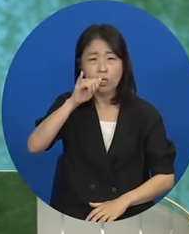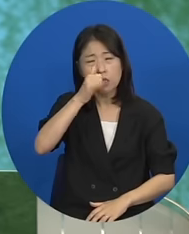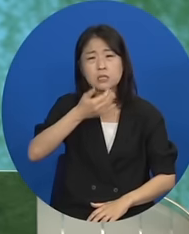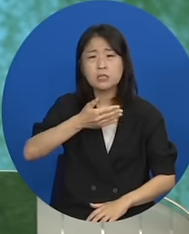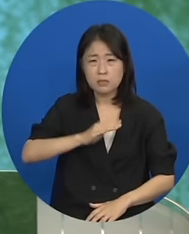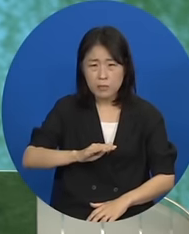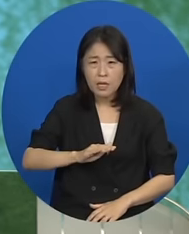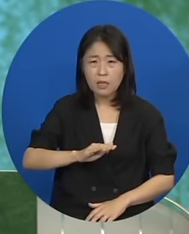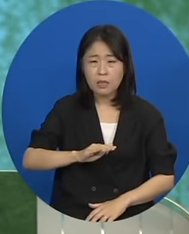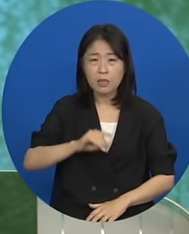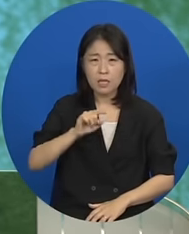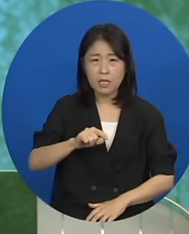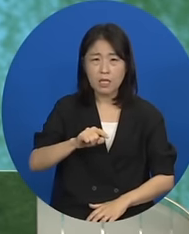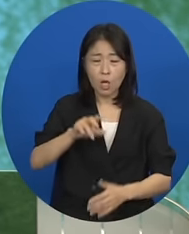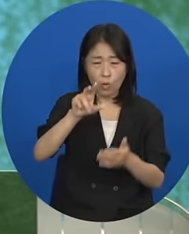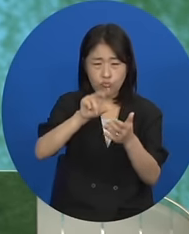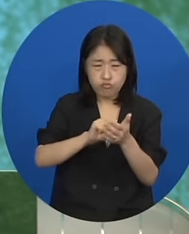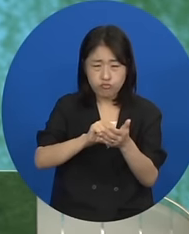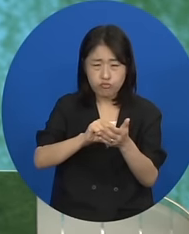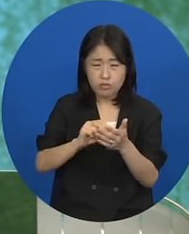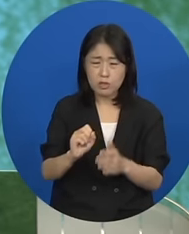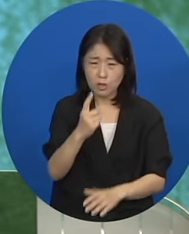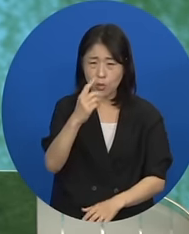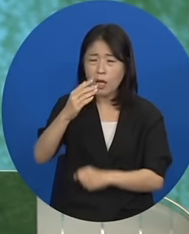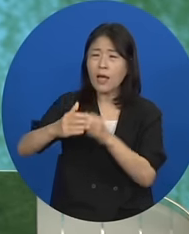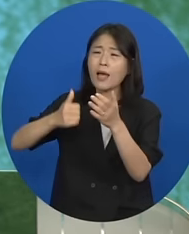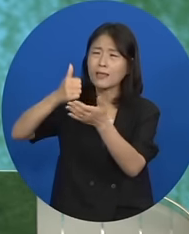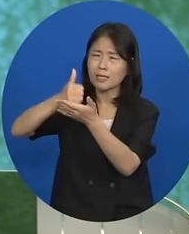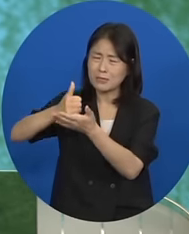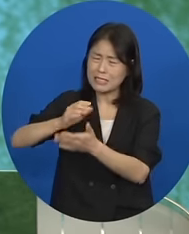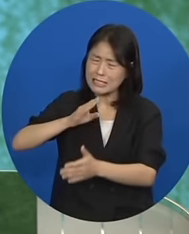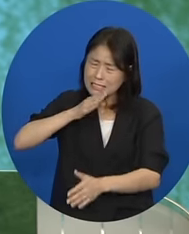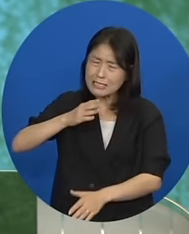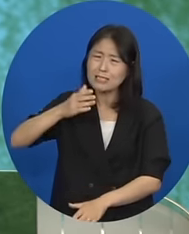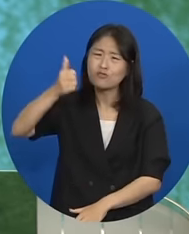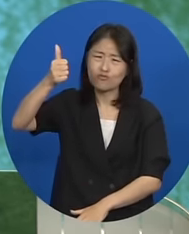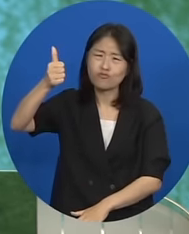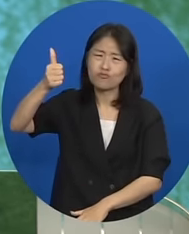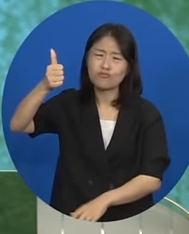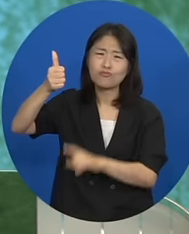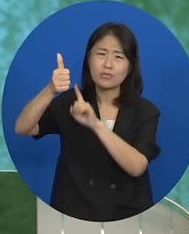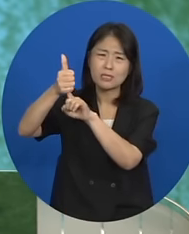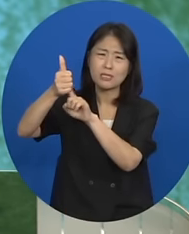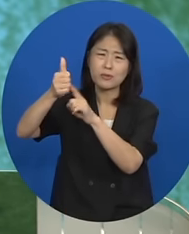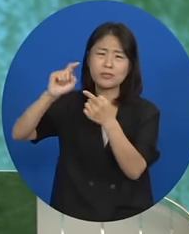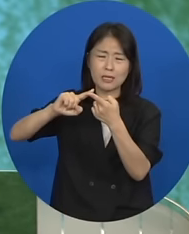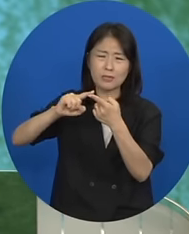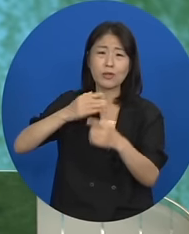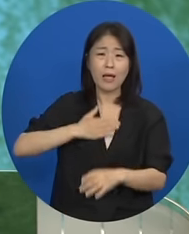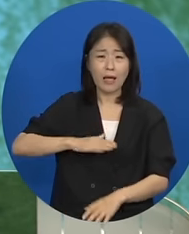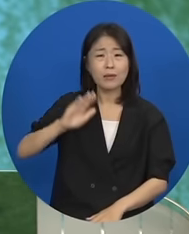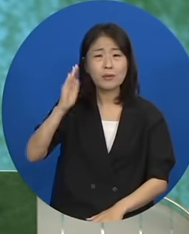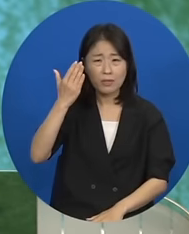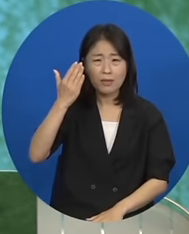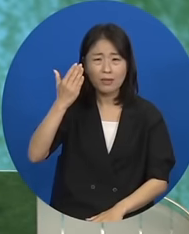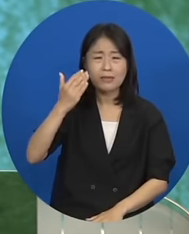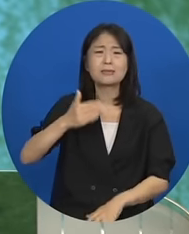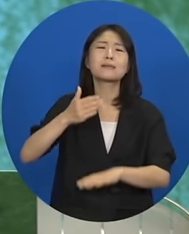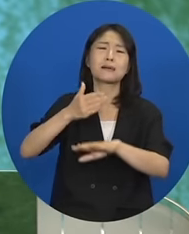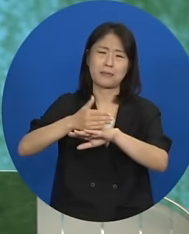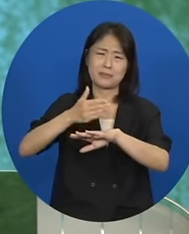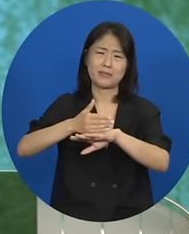누구이냐 돈이 아니라 하나님 것을 알게 되었으니 그래서 무릎꿇게 되었으니 얼마나 감사한 일인가 그것을 깨달았기